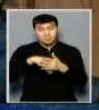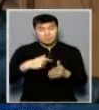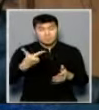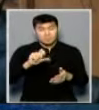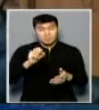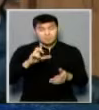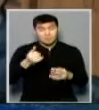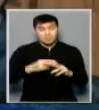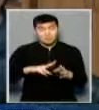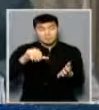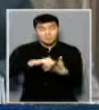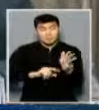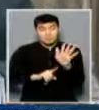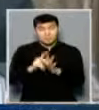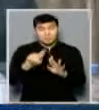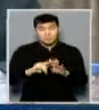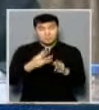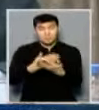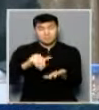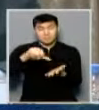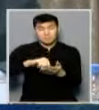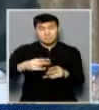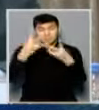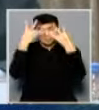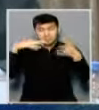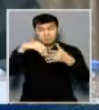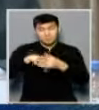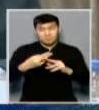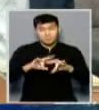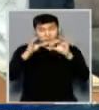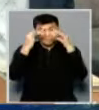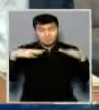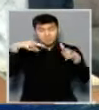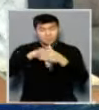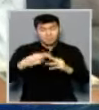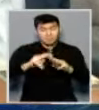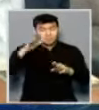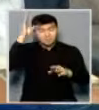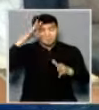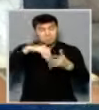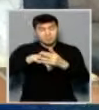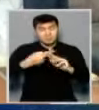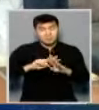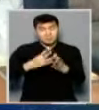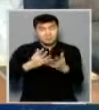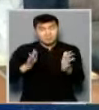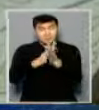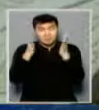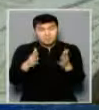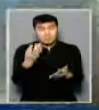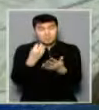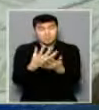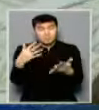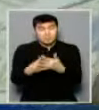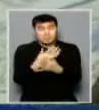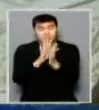Сланова. Участие в мероприятии приняли представители культуры и искусства, ученые, историки, краеведы, которые дали свою оценку